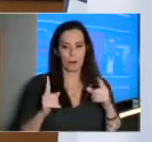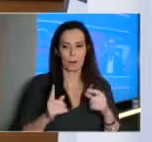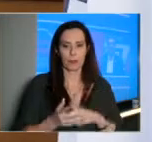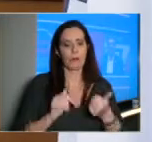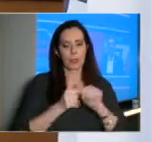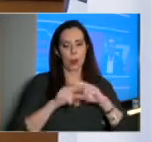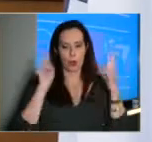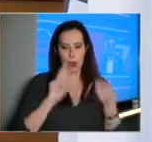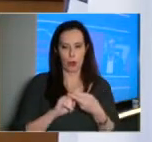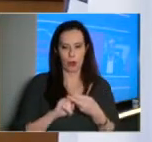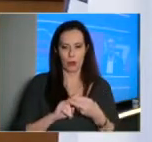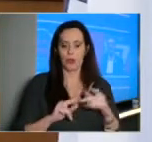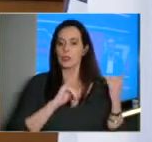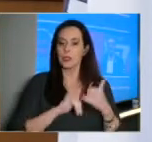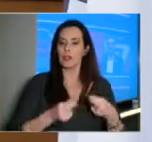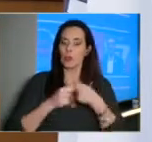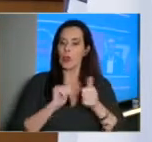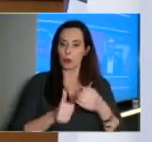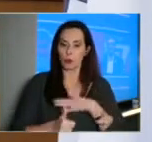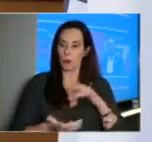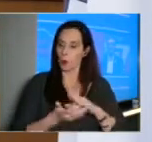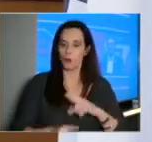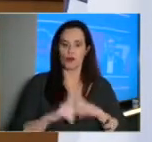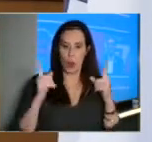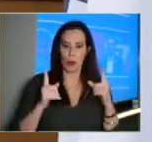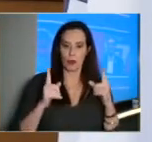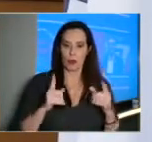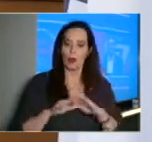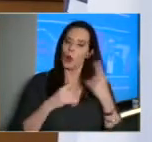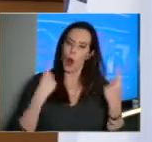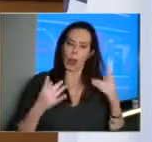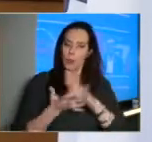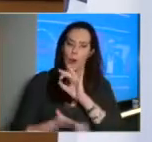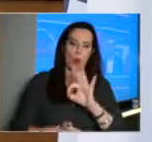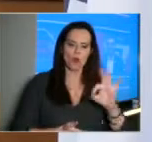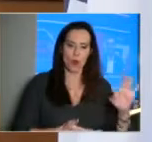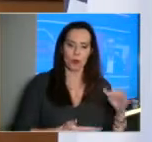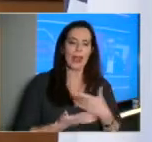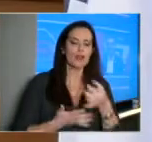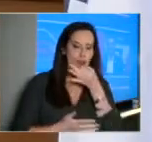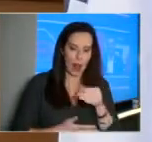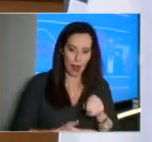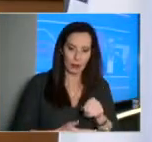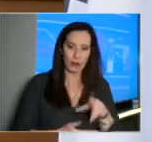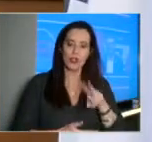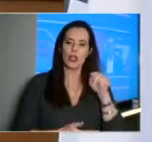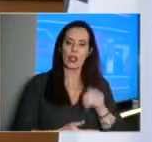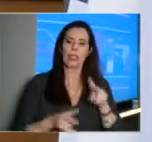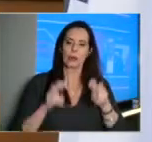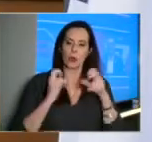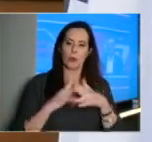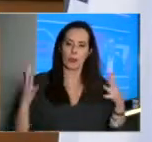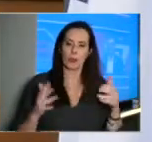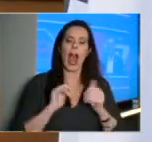הספורט הבינלאומית, ממצב את האיגודי הספורט שלנו במקום אחר לגמרי, כל אחד בזירה שלו. אין ספק שיש כאן הזדמנות